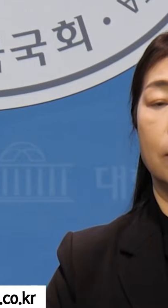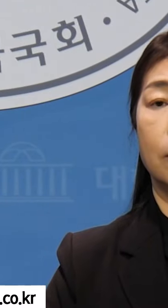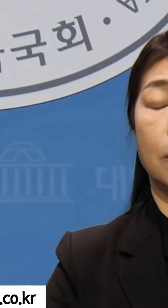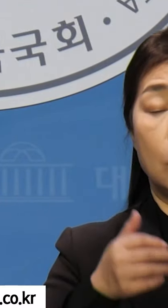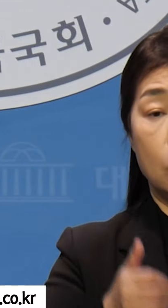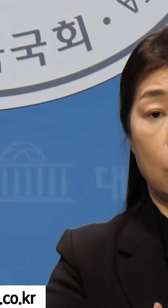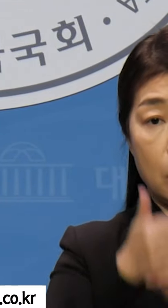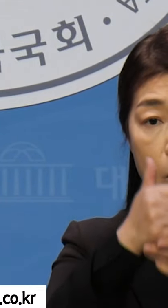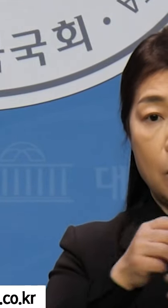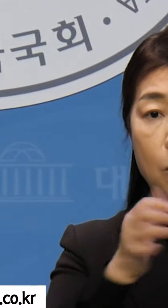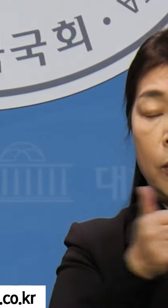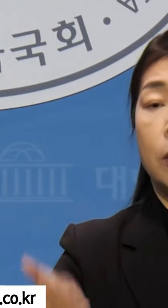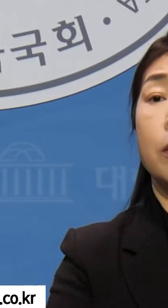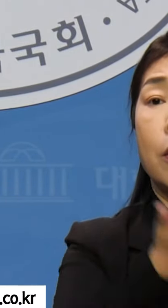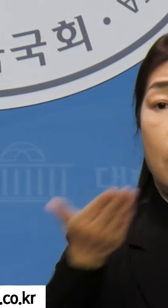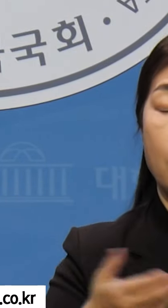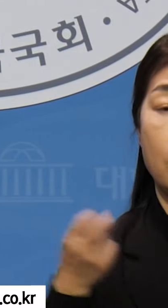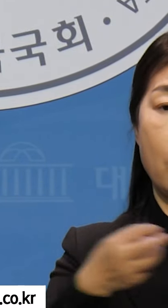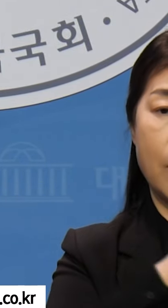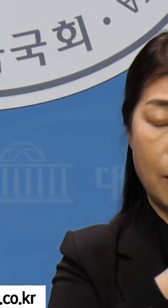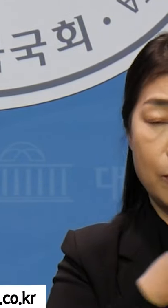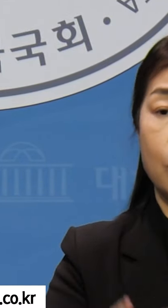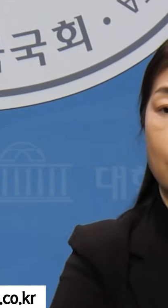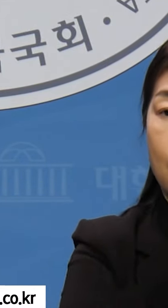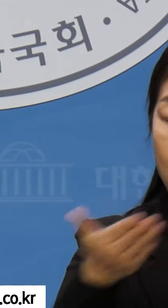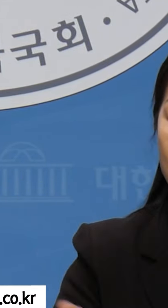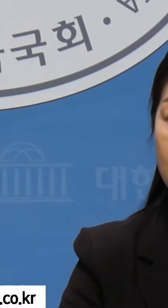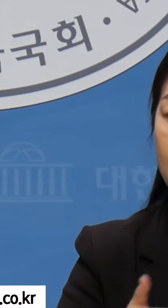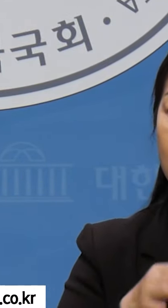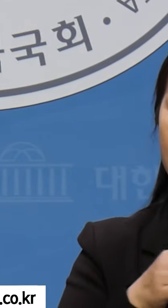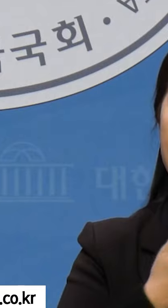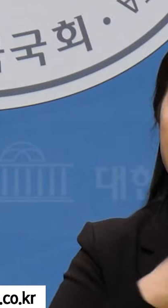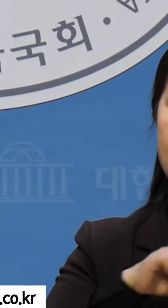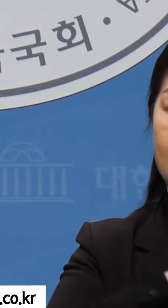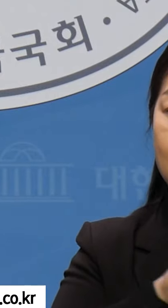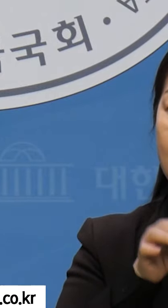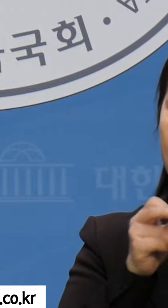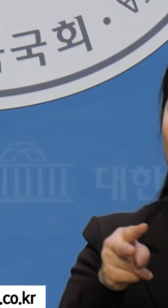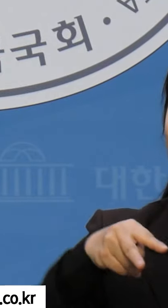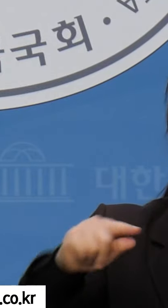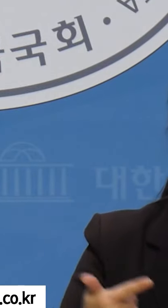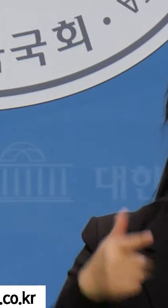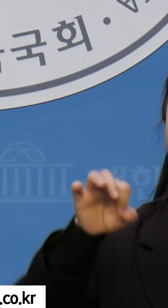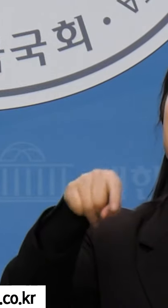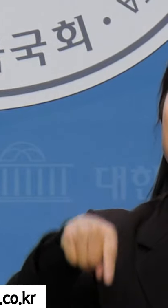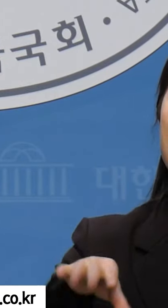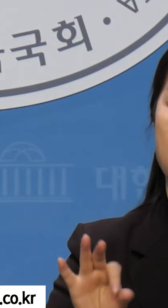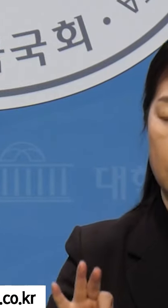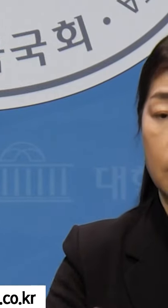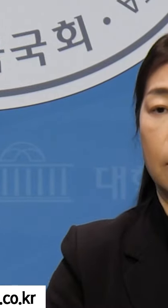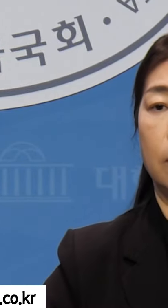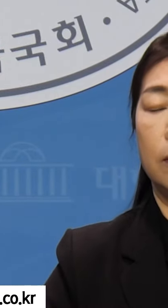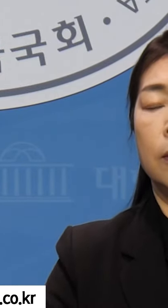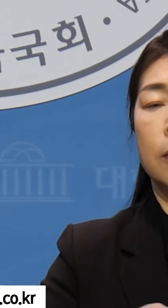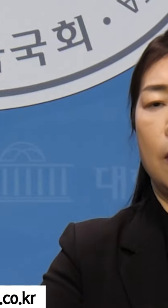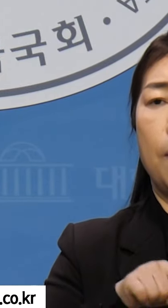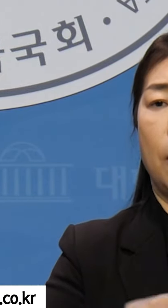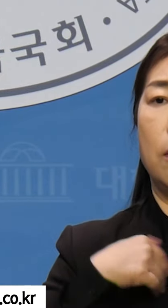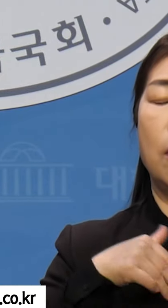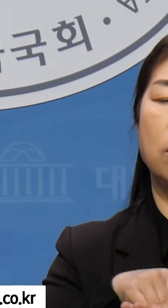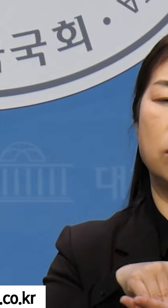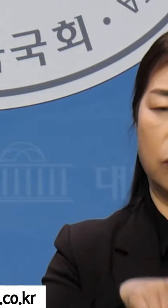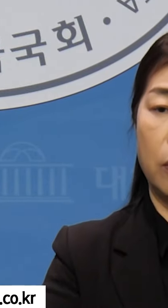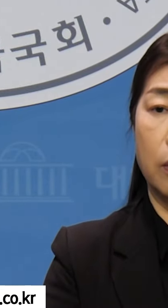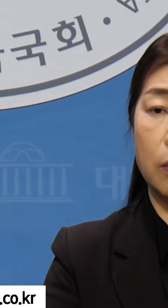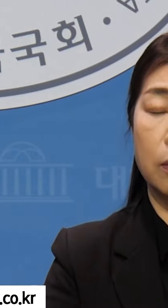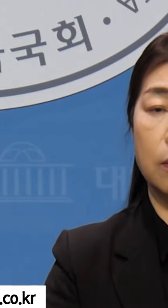존경하는 국민 여러분, 당원 여러분, 여선웅입니다. 무거운 마음으로 이 자리에 섰습니다. 이번